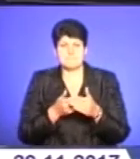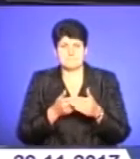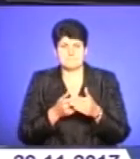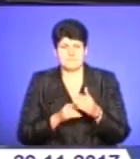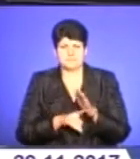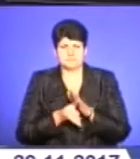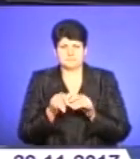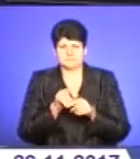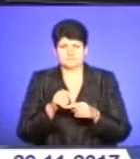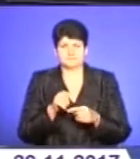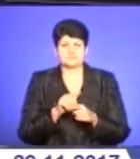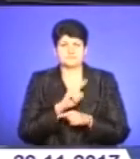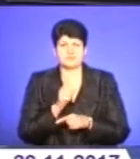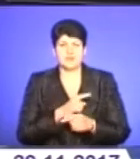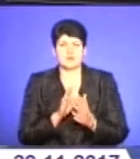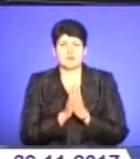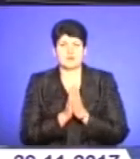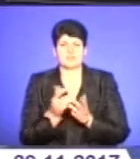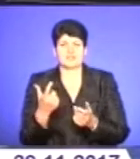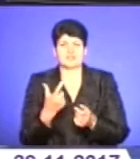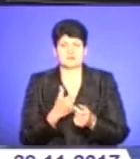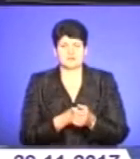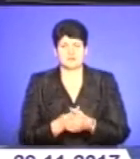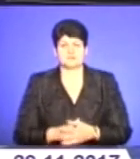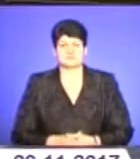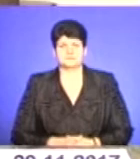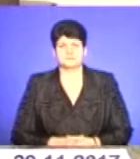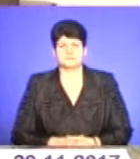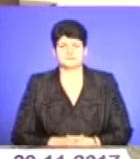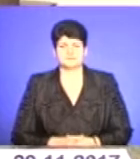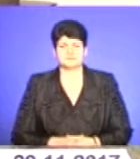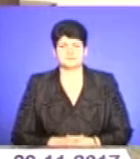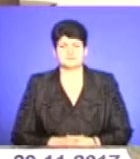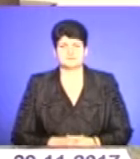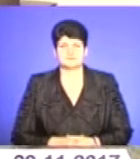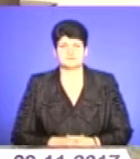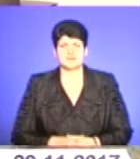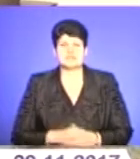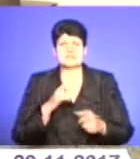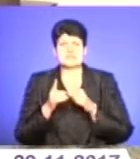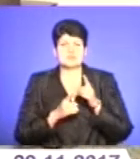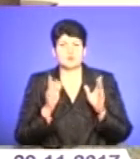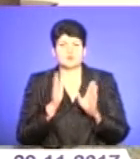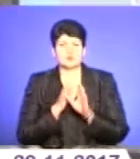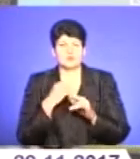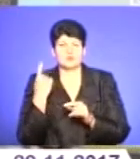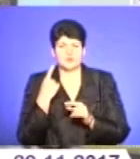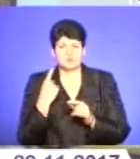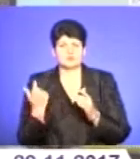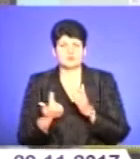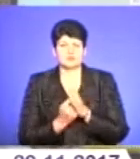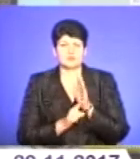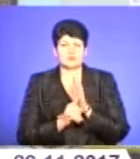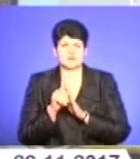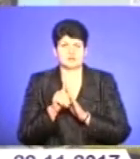рекомендують жителям краю вакцинуватися. Більше інформації дивіться у сюжеті. Зі зміною погоди в області чергова хвиля